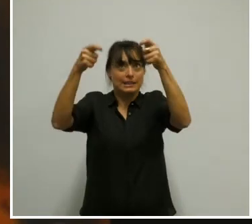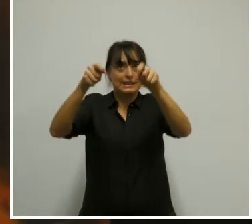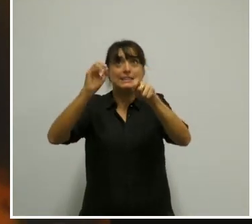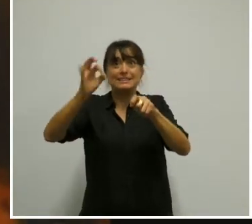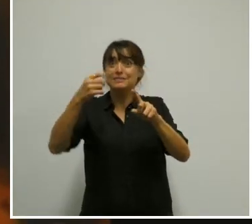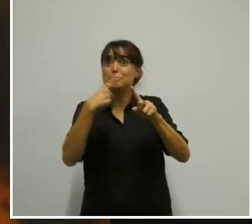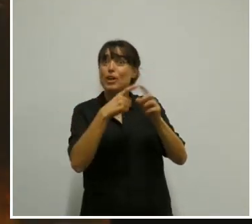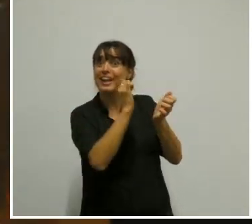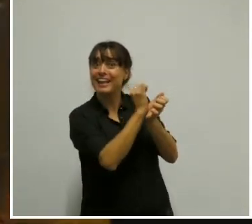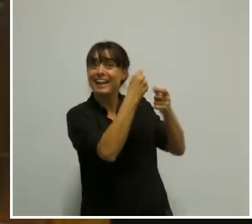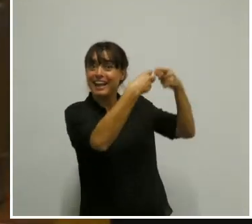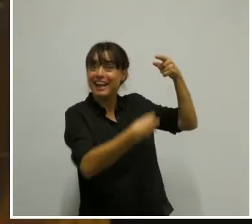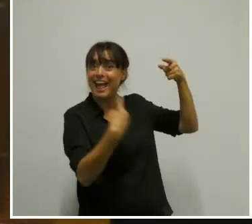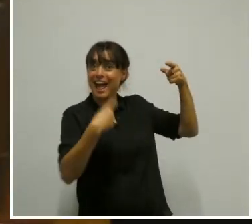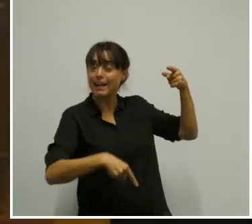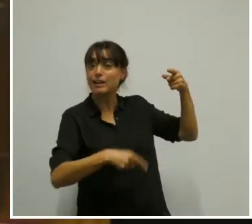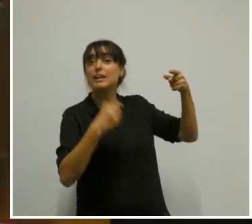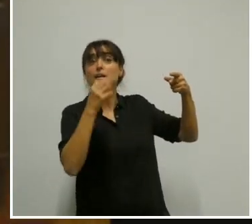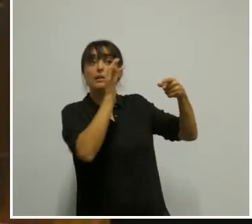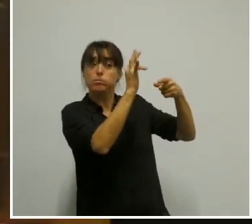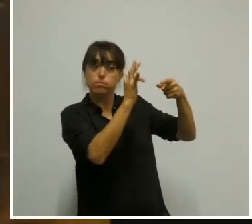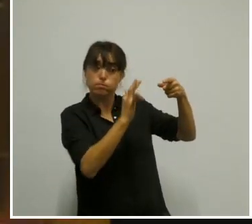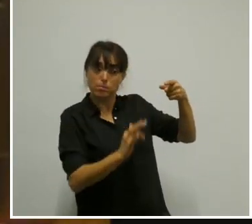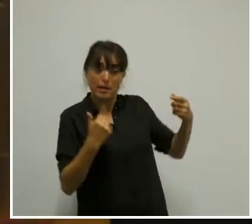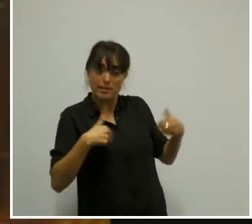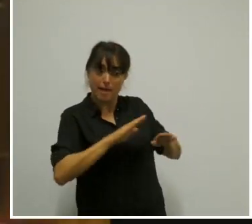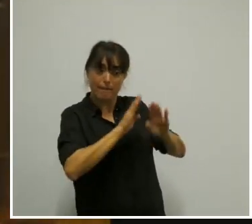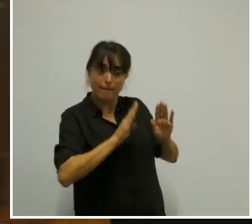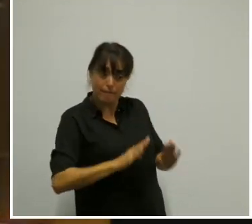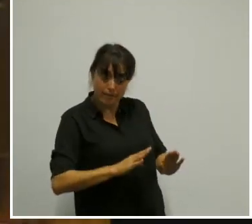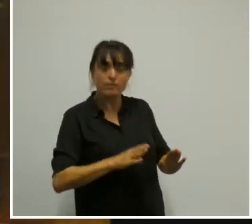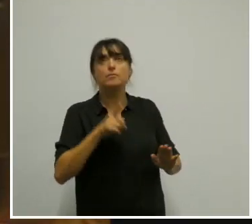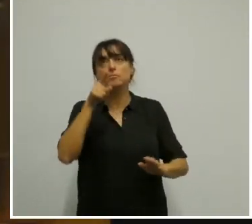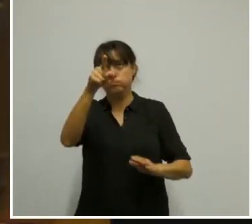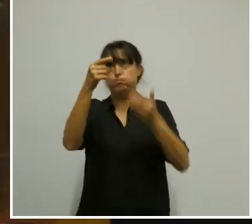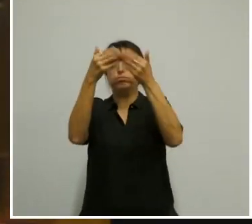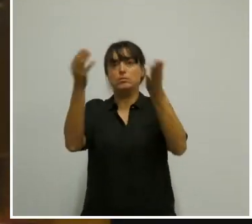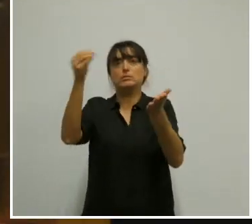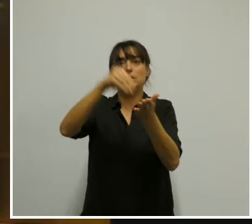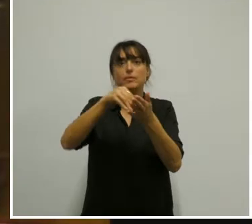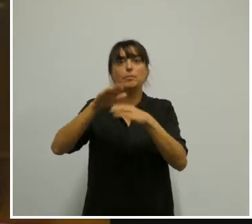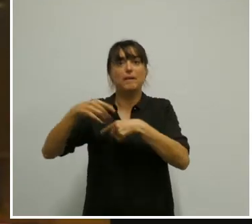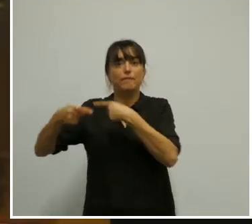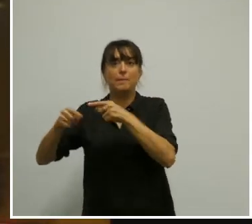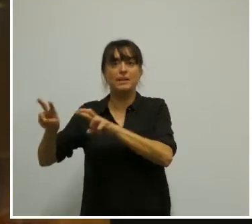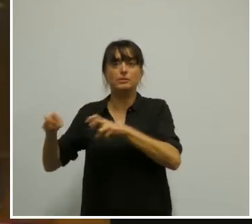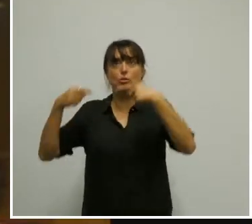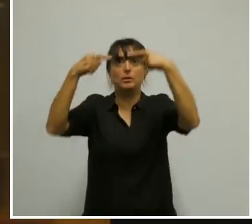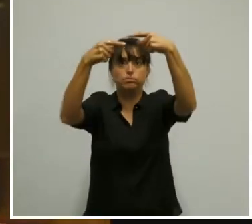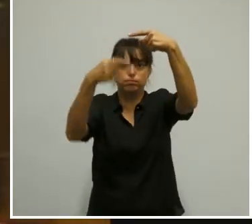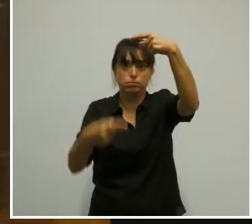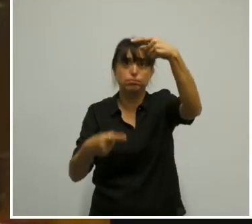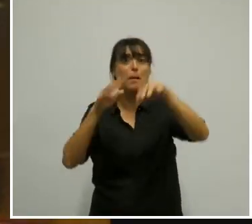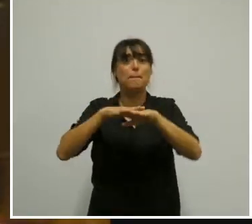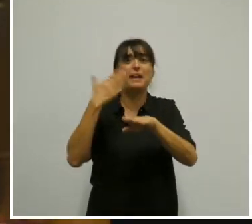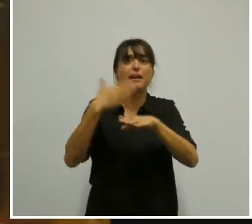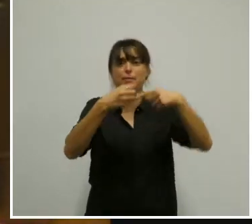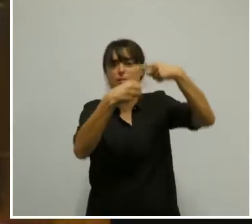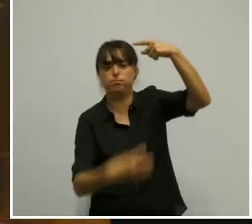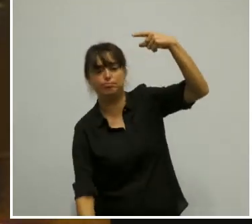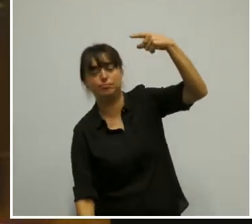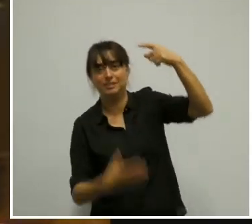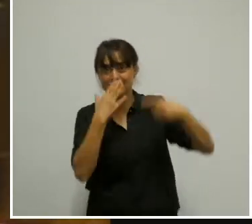encara s'estan revisant tots els que al centre s'havien entrat, per tal que no s'acumulin,